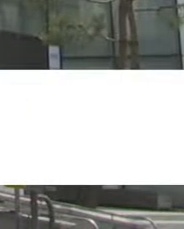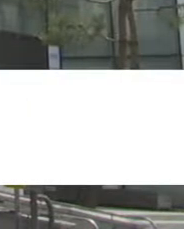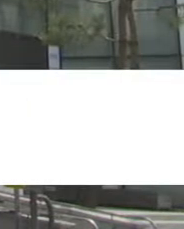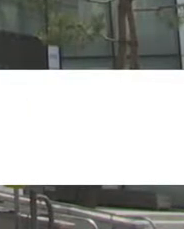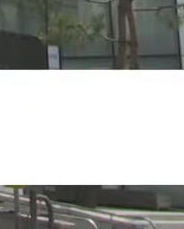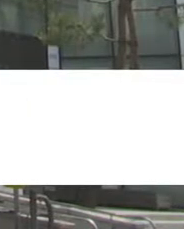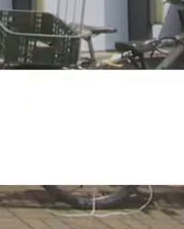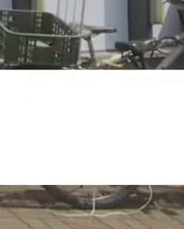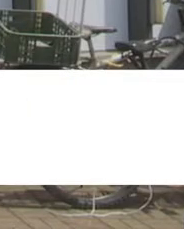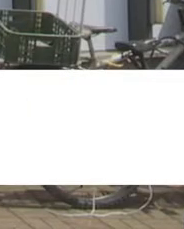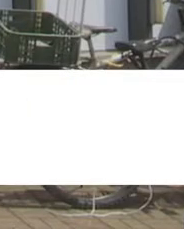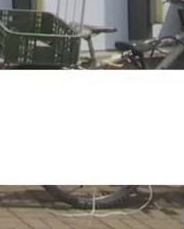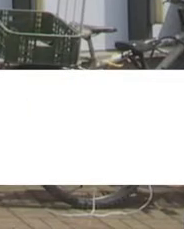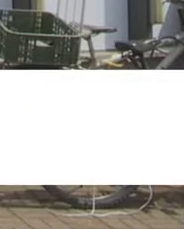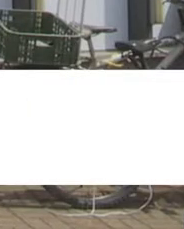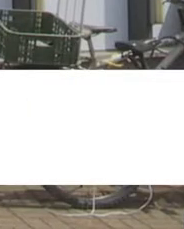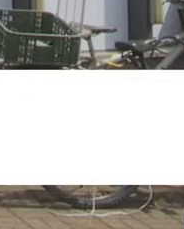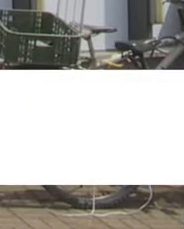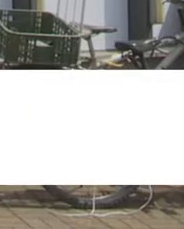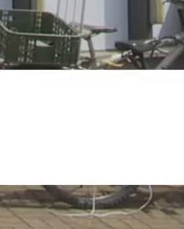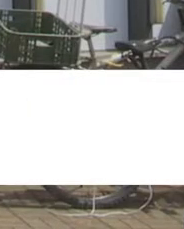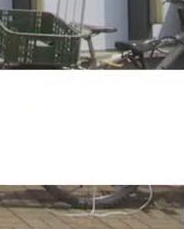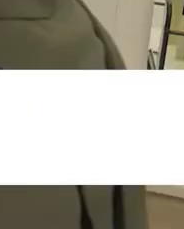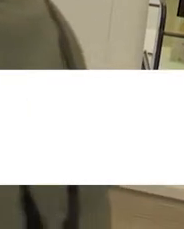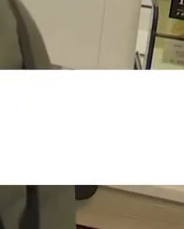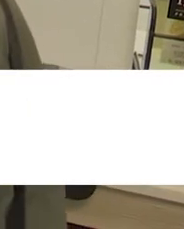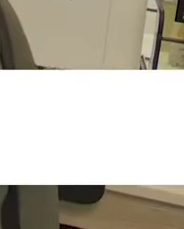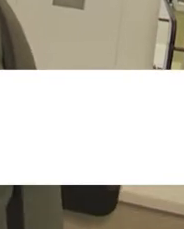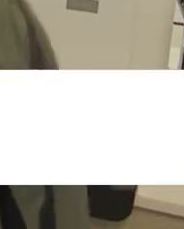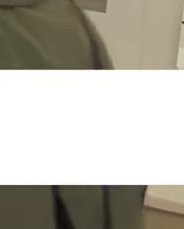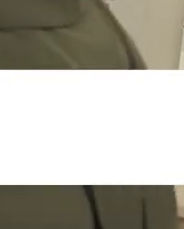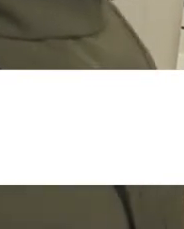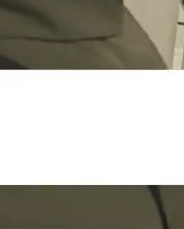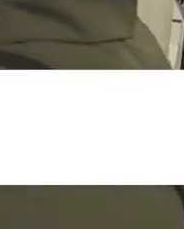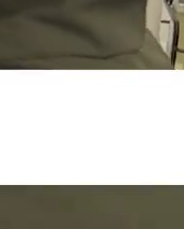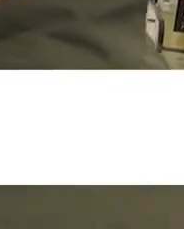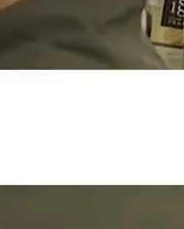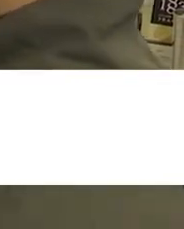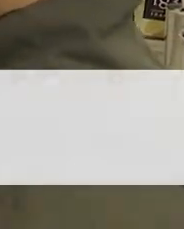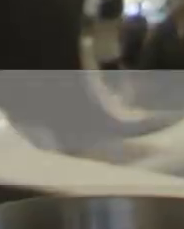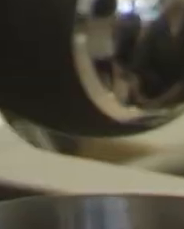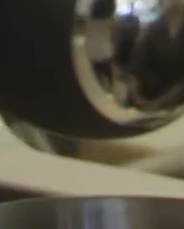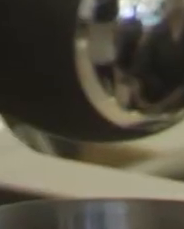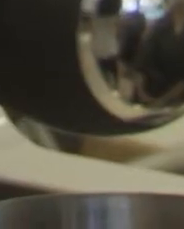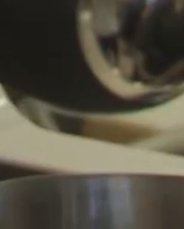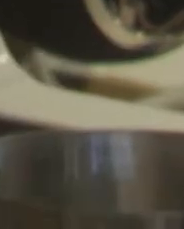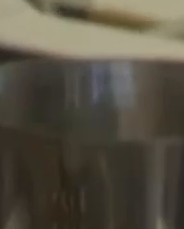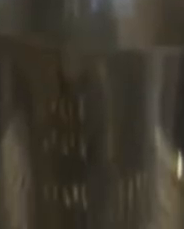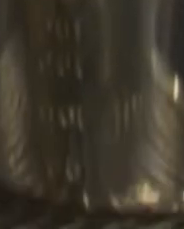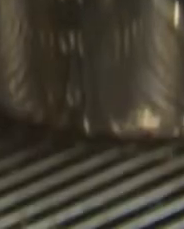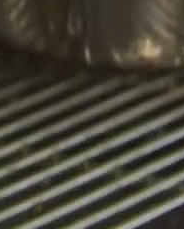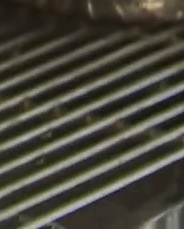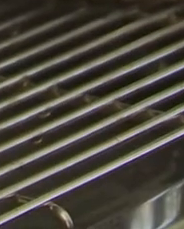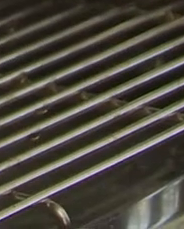강서구 종합 스포츠 시설인 마곡 레포츠 센터 내에 시니어 카페 겸 매점인 한담이 문을 열었습니다.